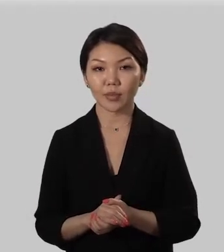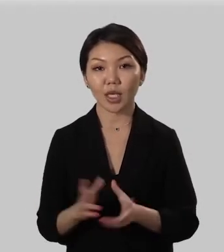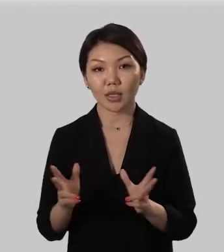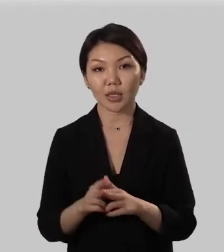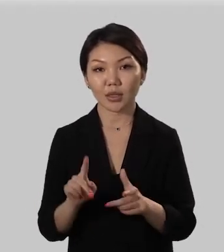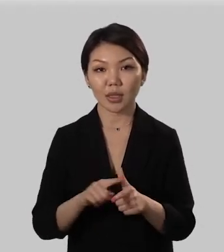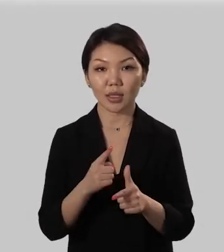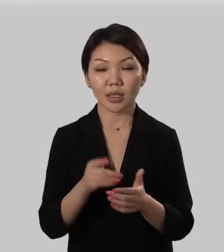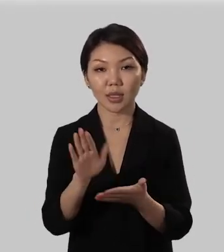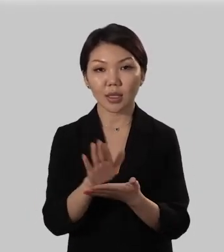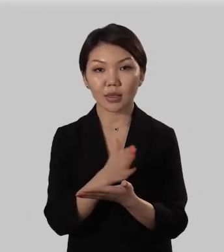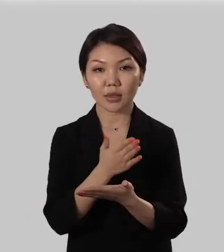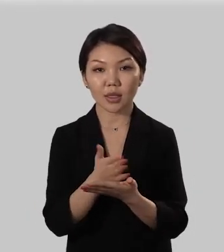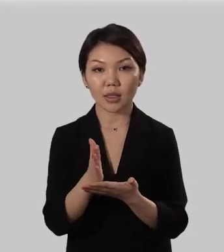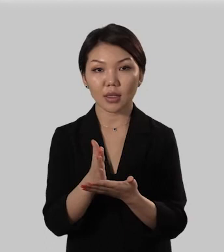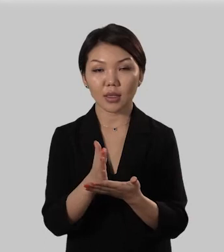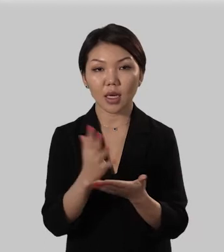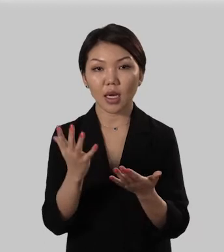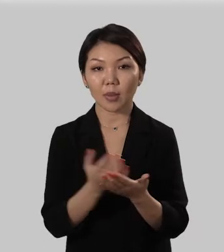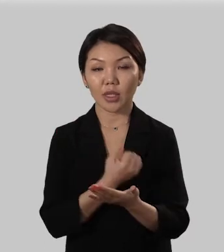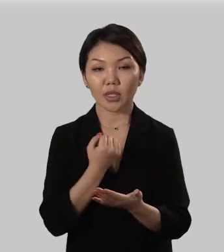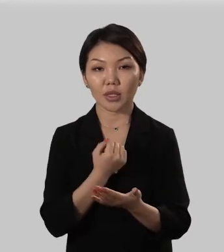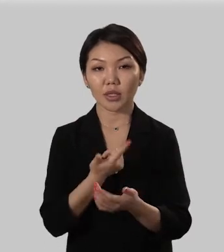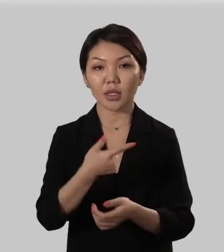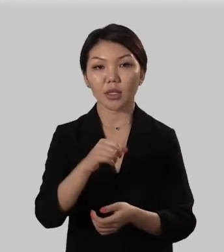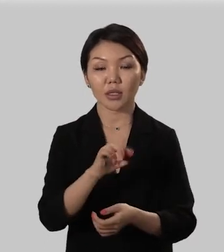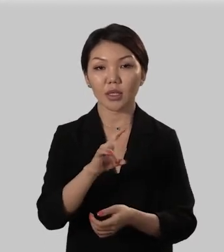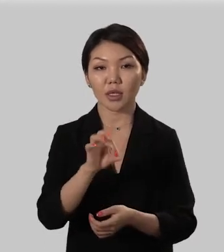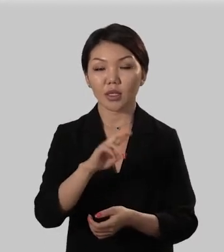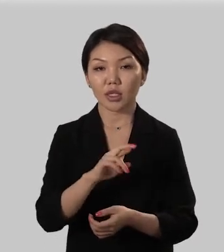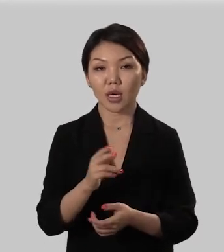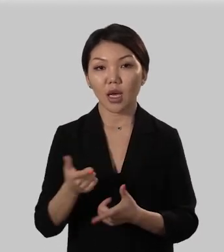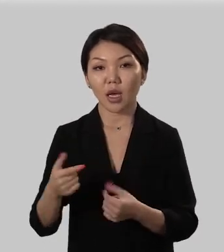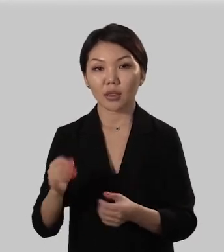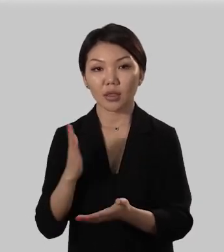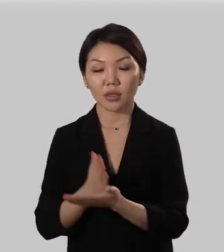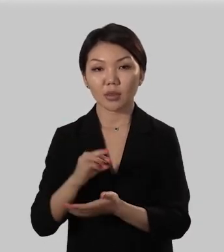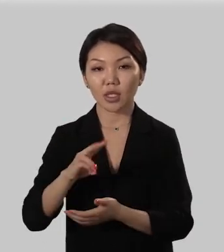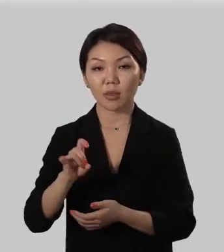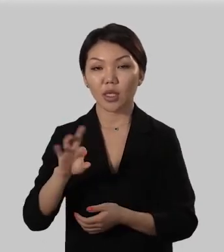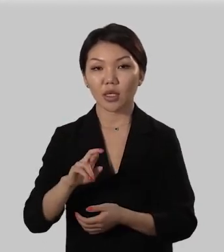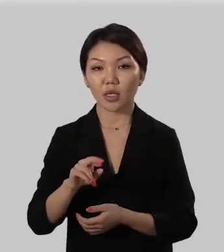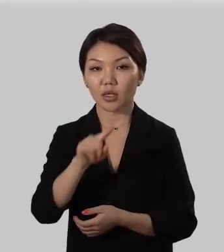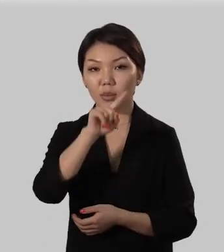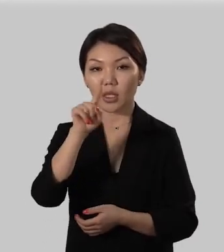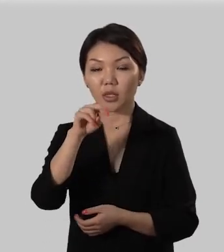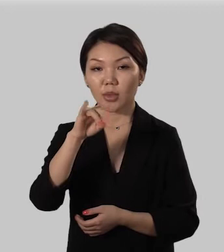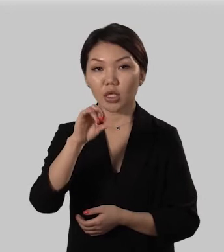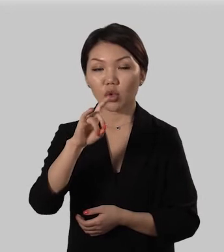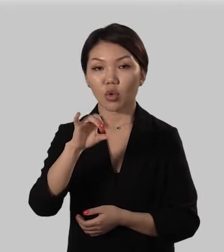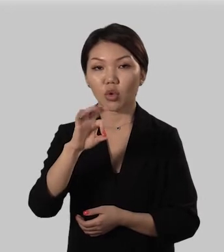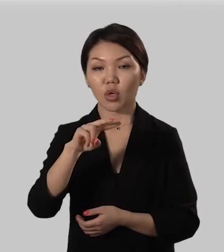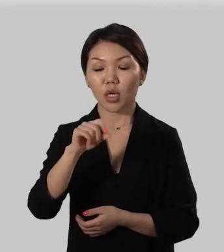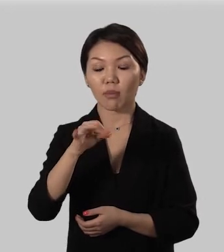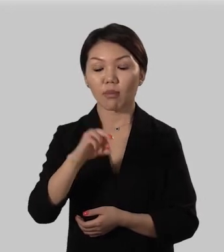слитно или раздельно определите где наречие а где местоимение с предлогом